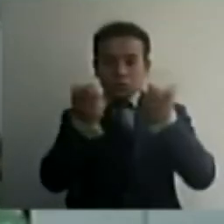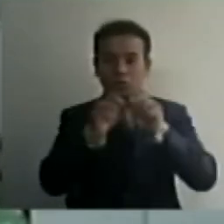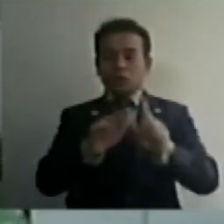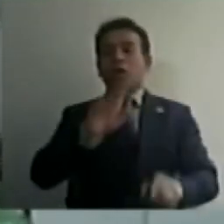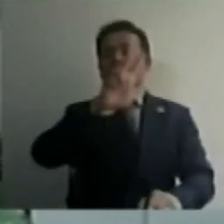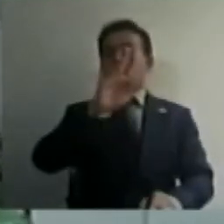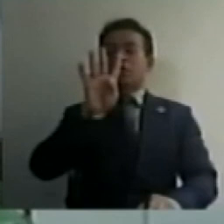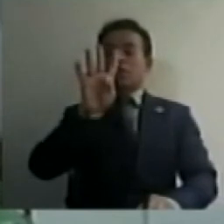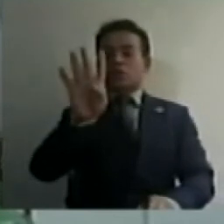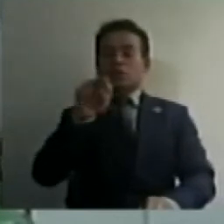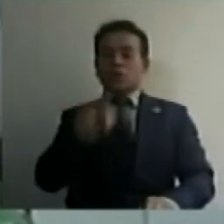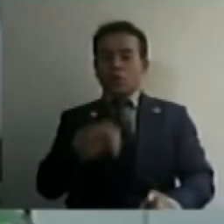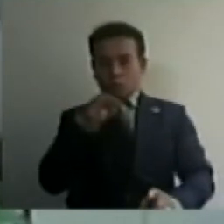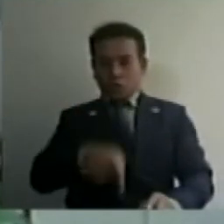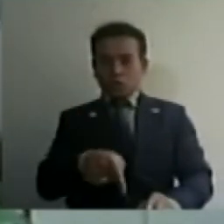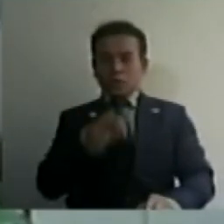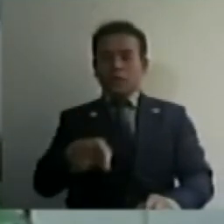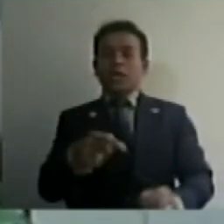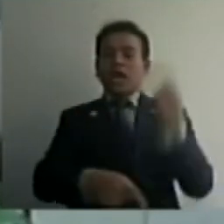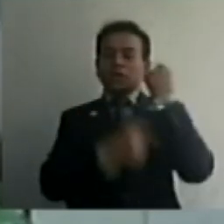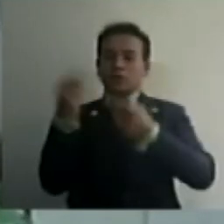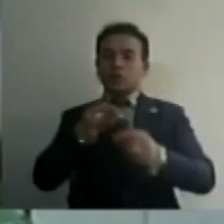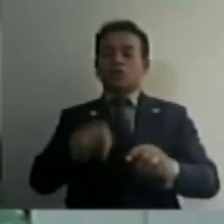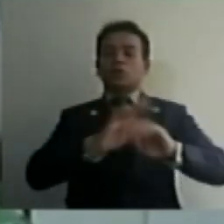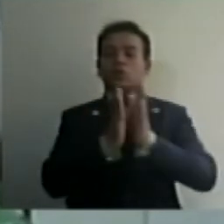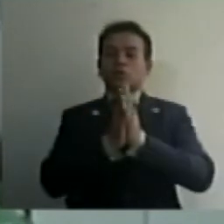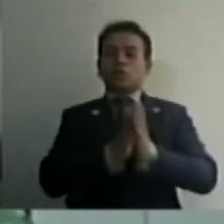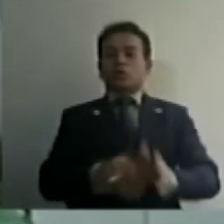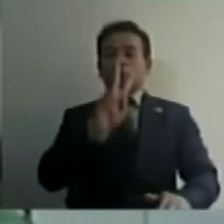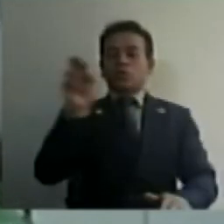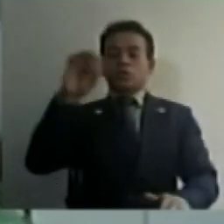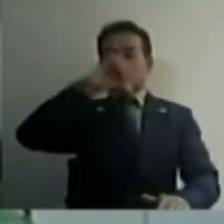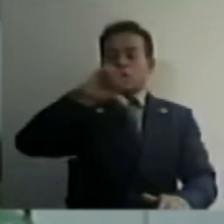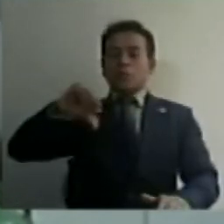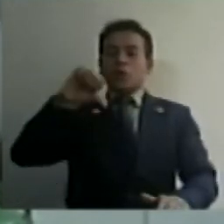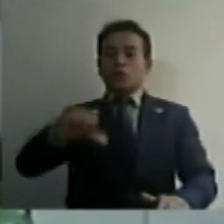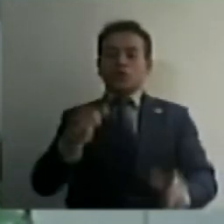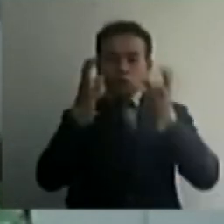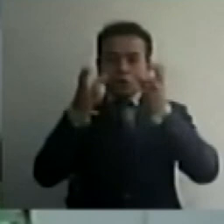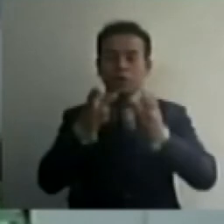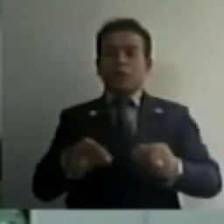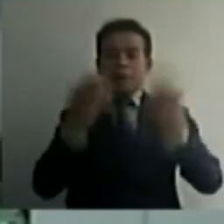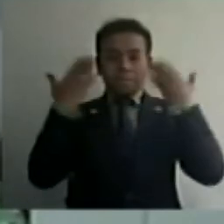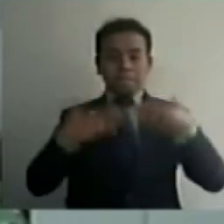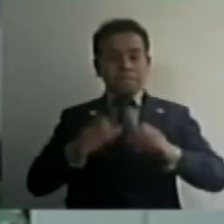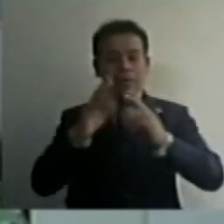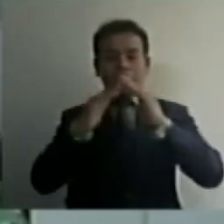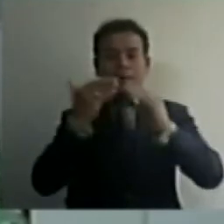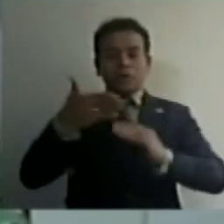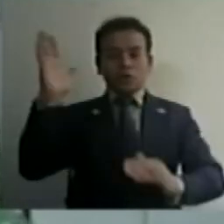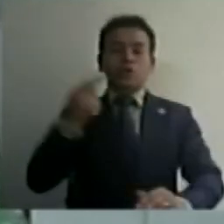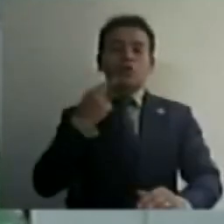299 জন। আইসোলেশন থেকে মুক্ত হয়েছেন 24 ঘন্টায় 17 জন, এবং অদ্যাবধি আইসোলেশন থেকে মুক্ত হয়েছেন